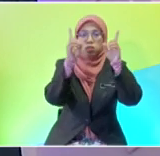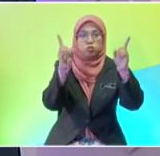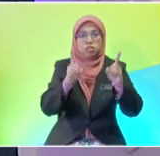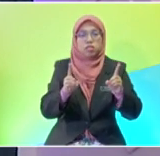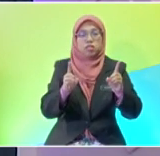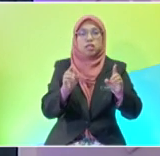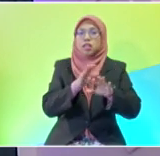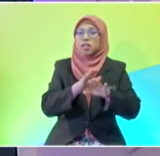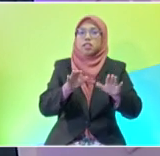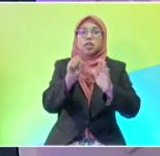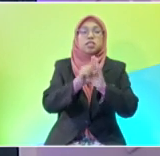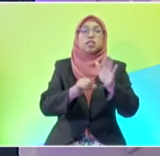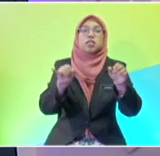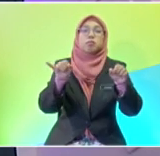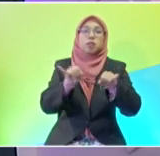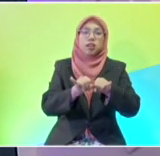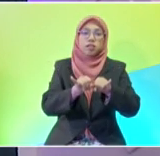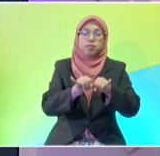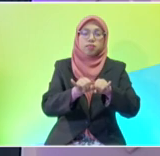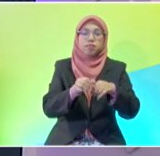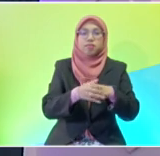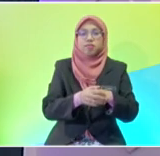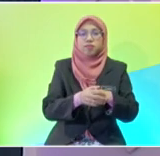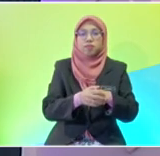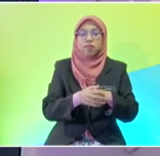seimbang pula asal seimbang